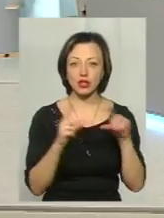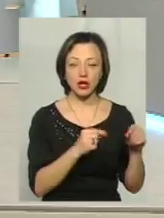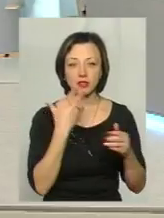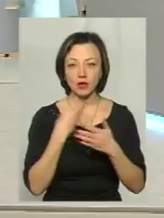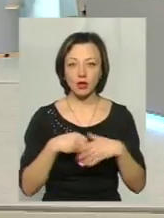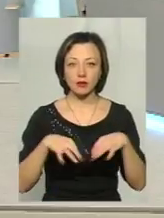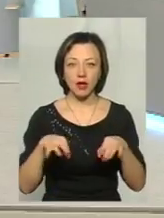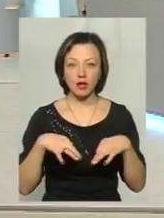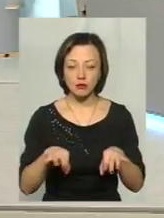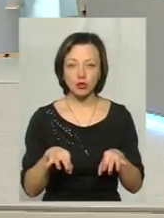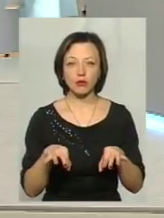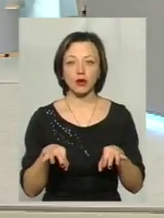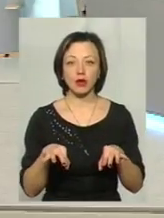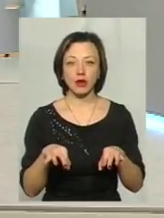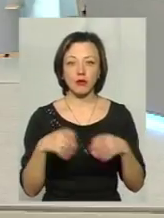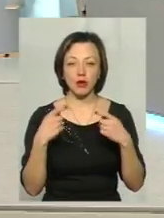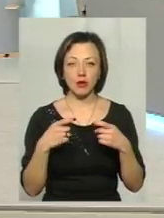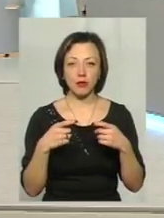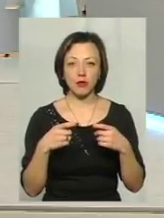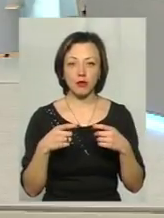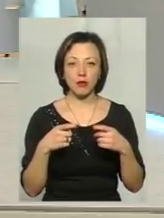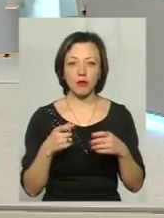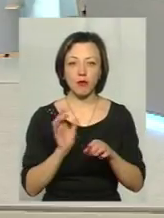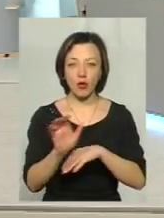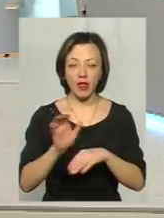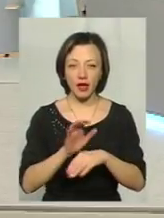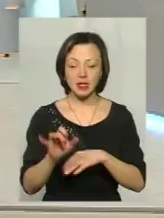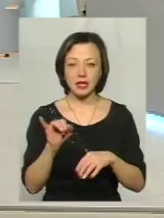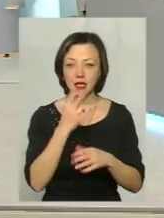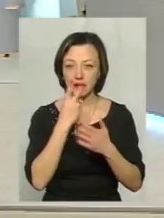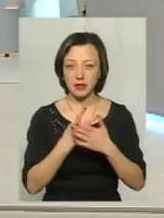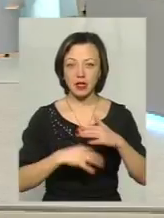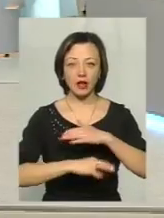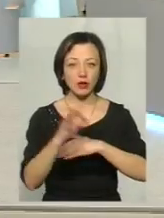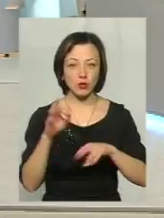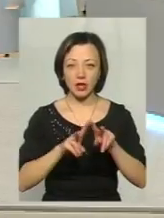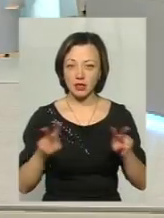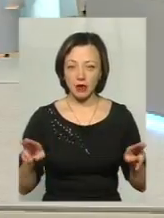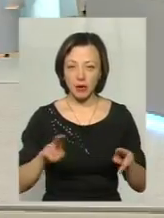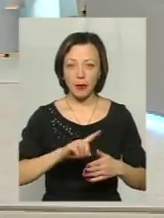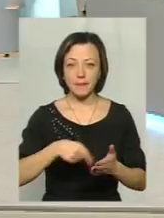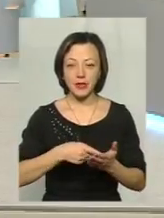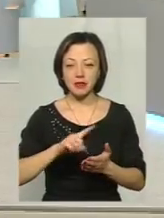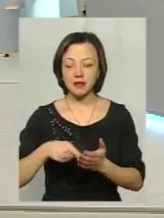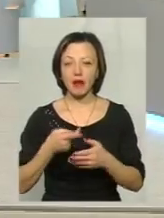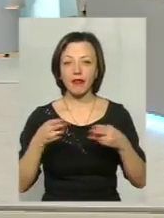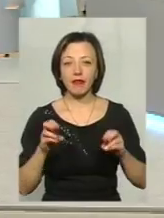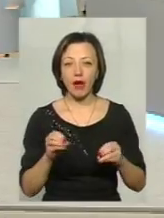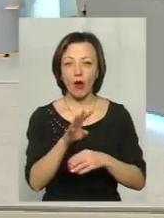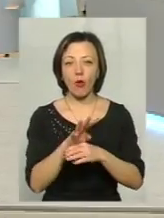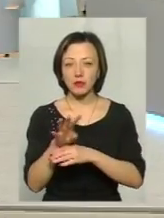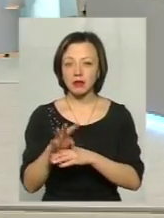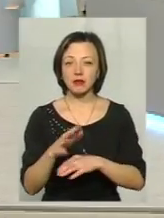своїм транспортом, транспорт подається. І дивіться на сході. Так само в містах, де йдуть обстріли, там